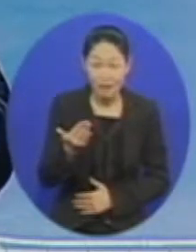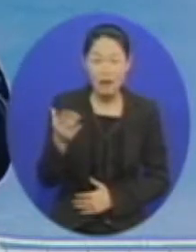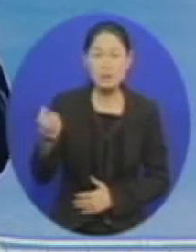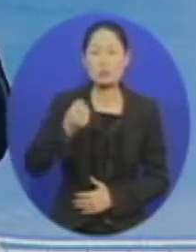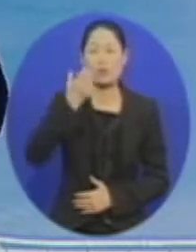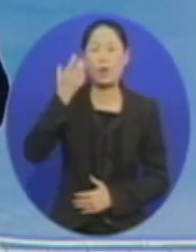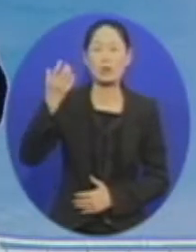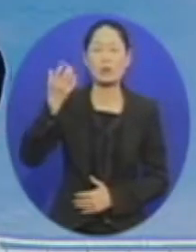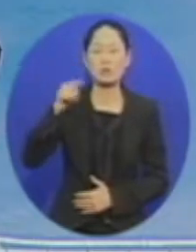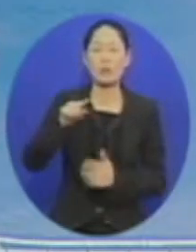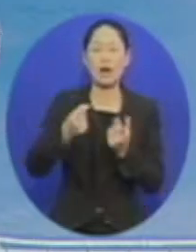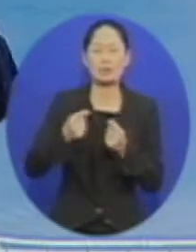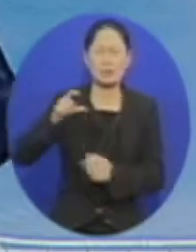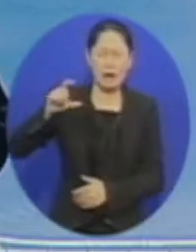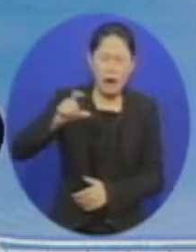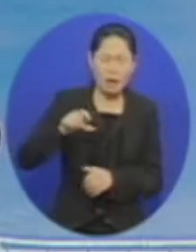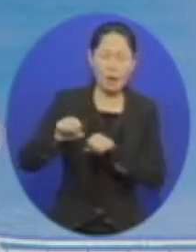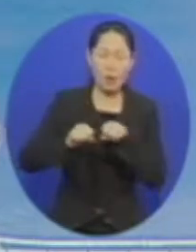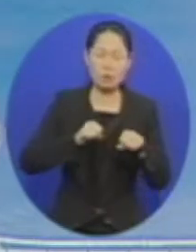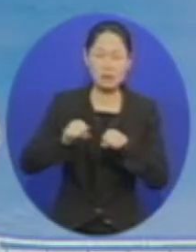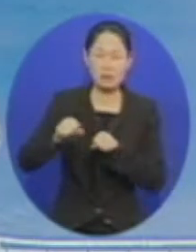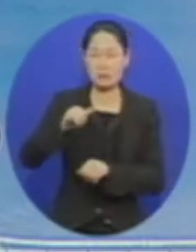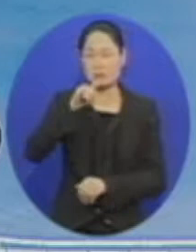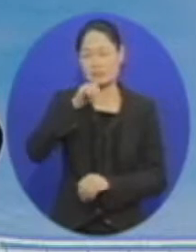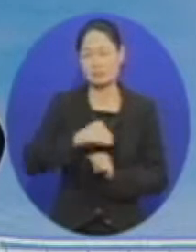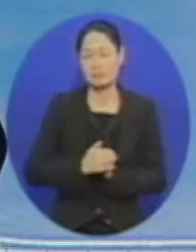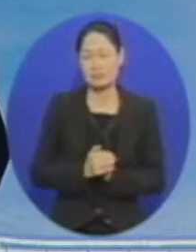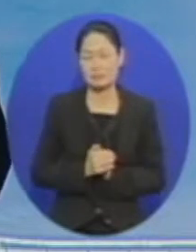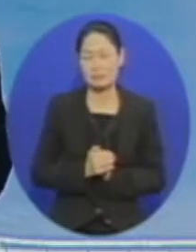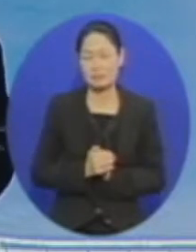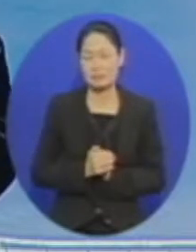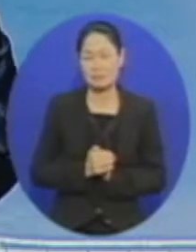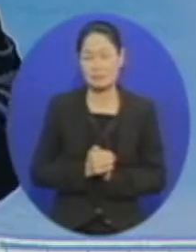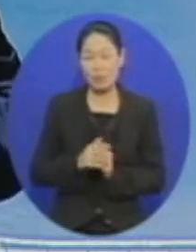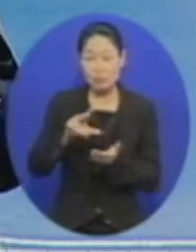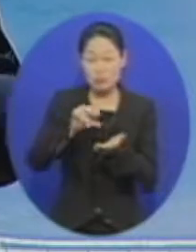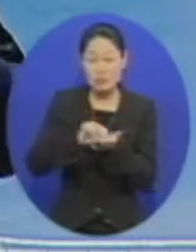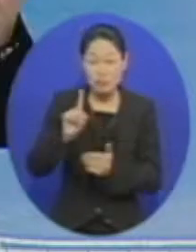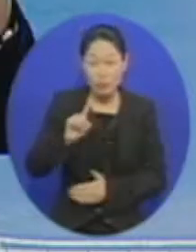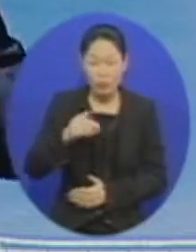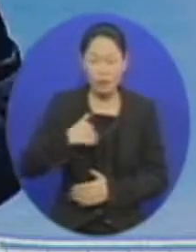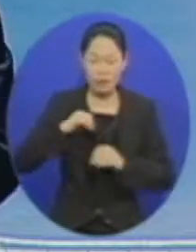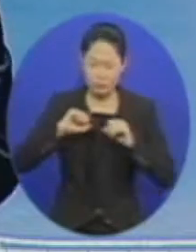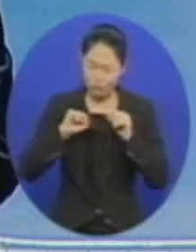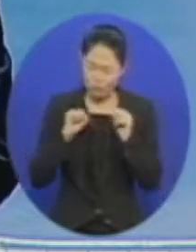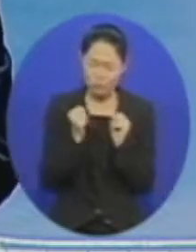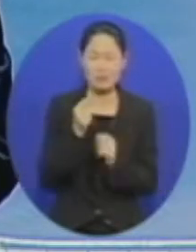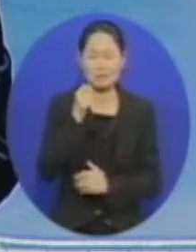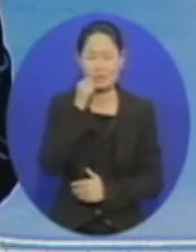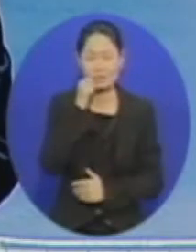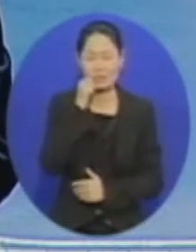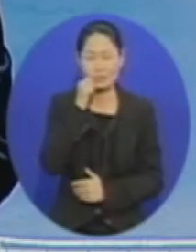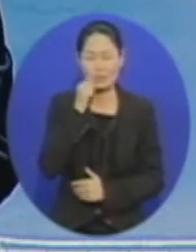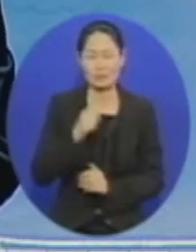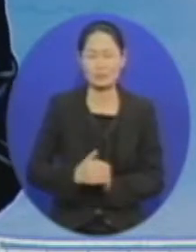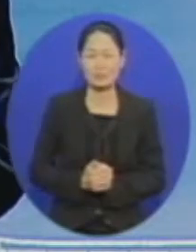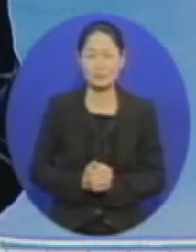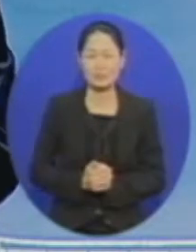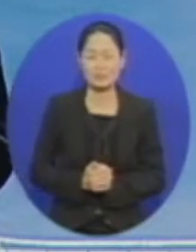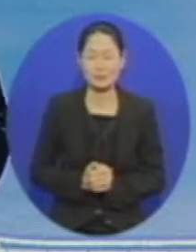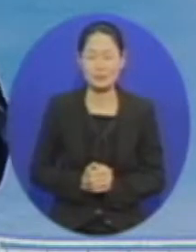성령님께서 이렇게 강하게 역사를 하셨네요 문제는 내가 그렇게 순종 안하니까 문제죠